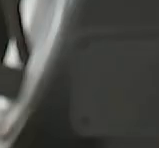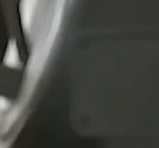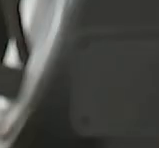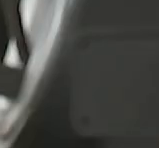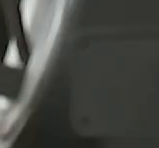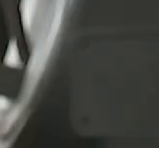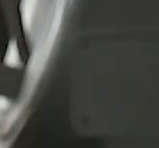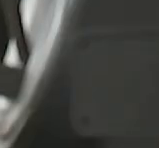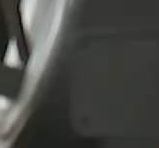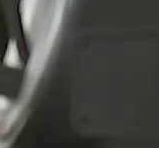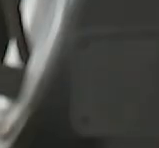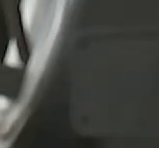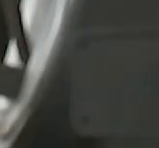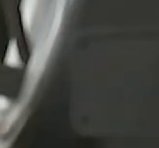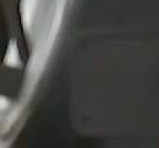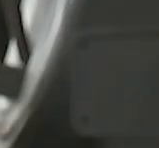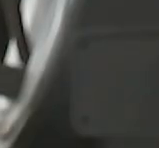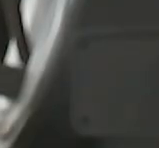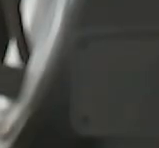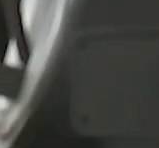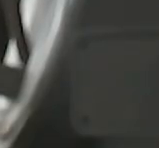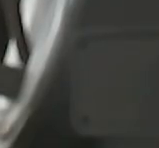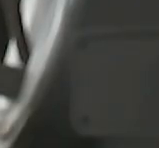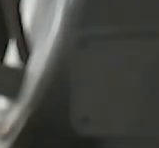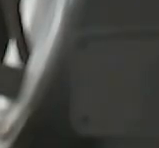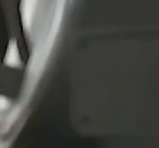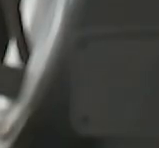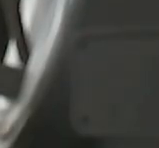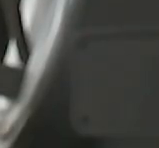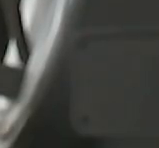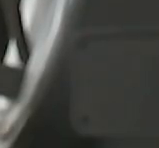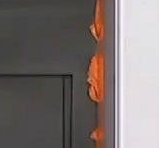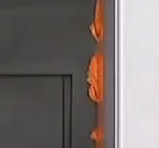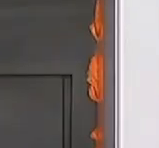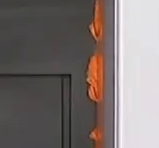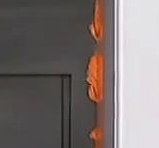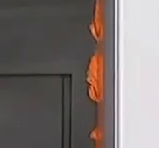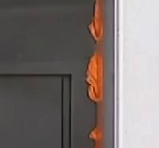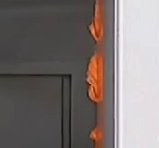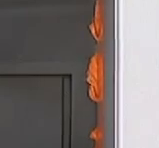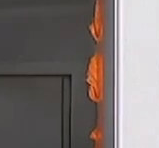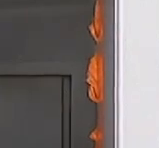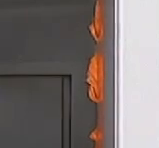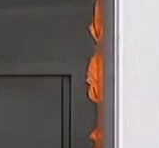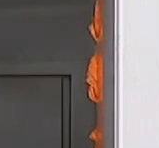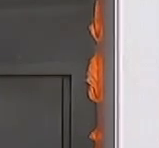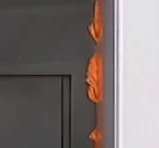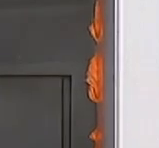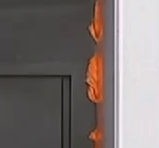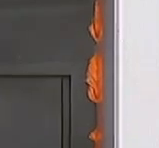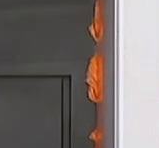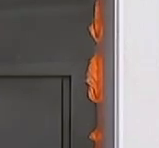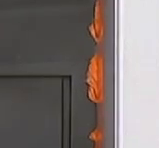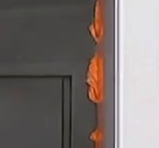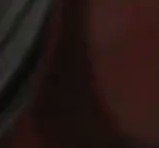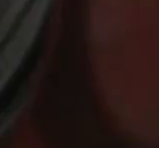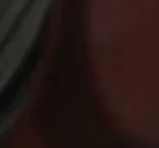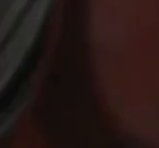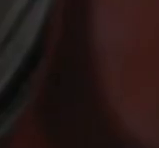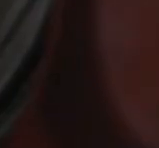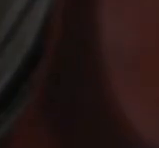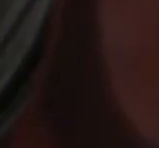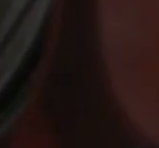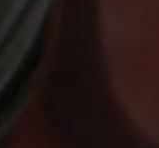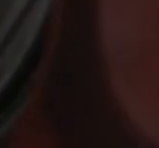kasamang ipatutupad na price hike bukas, magiging higit 57 hanggang halos 82 pesos ang kada litro ng gasolina.